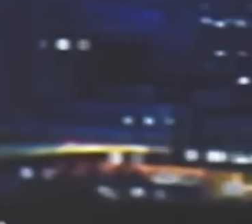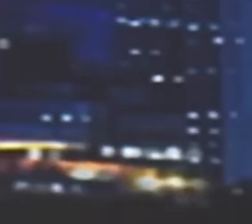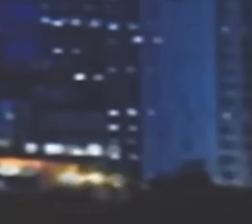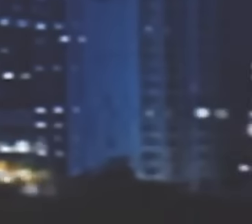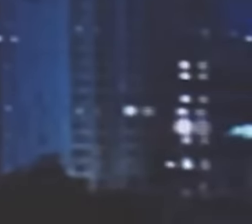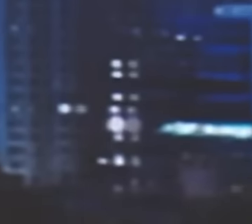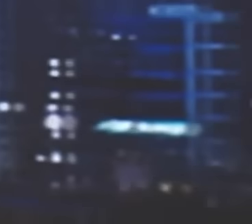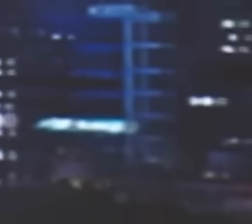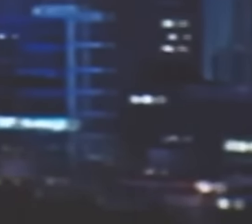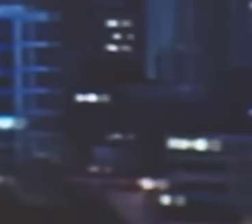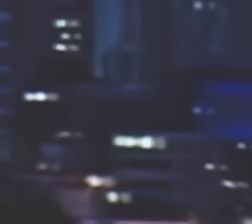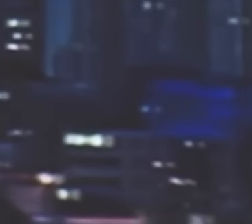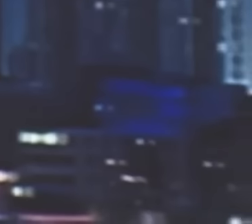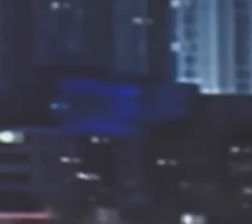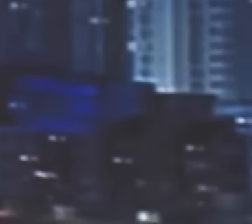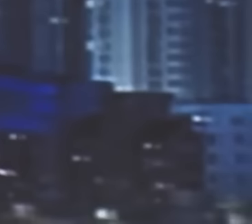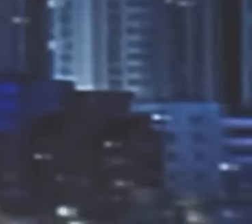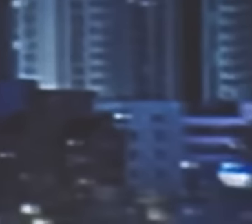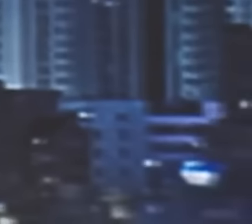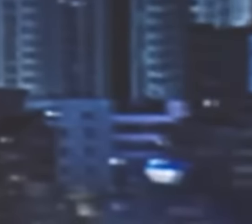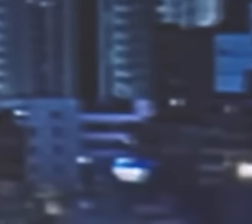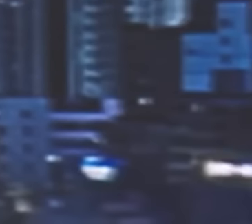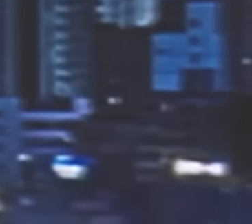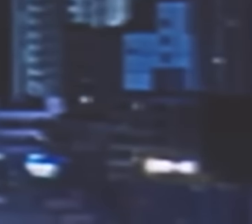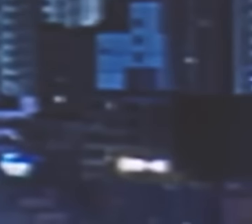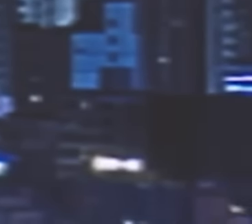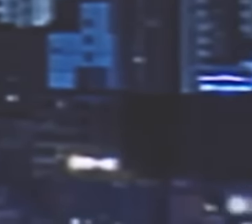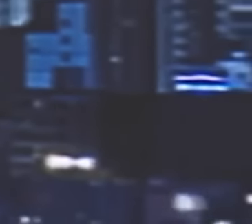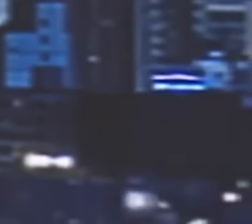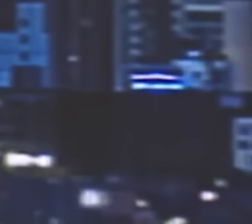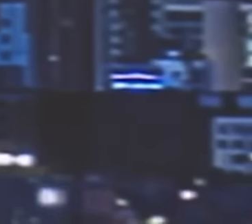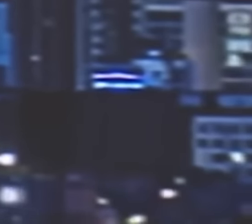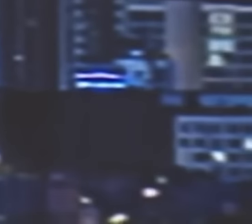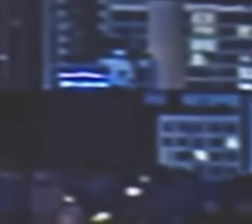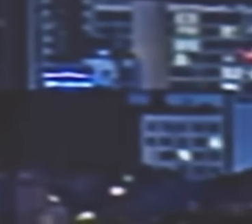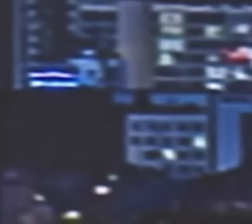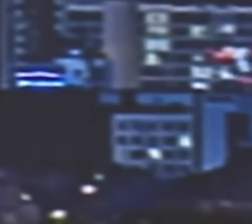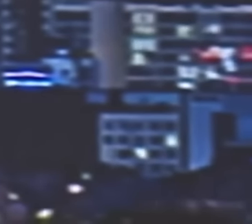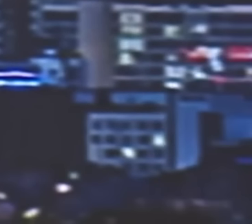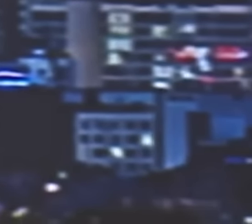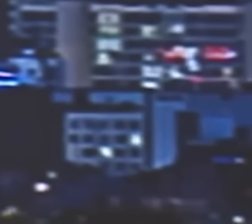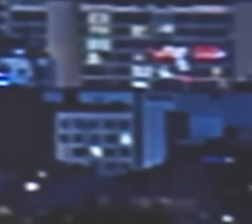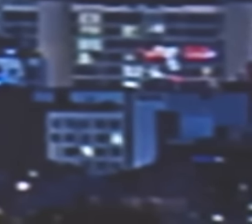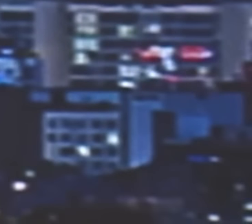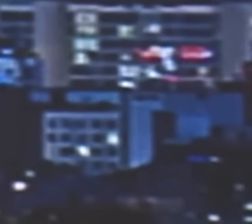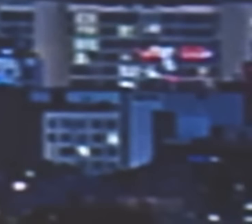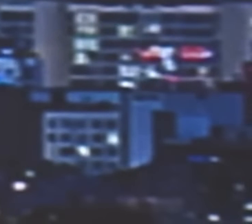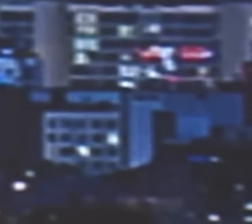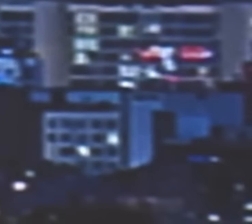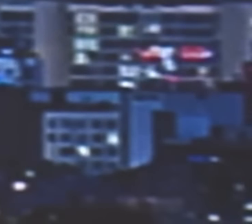JTBC 뉴스를 시청해 주신 여러분 고맙습니다. 저희는 저녁 6시 50분 뉴스룸에서 뵙겠습니다.